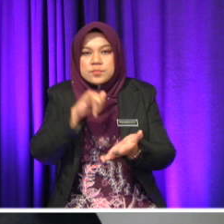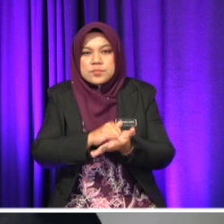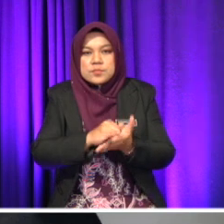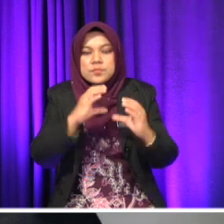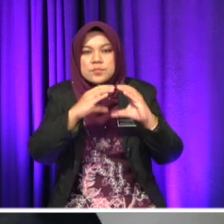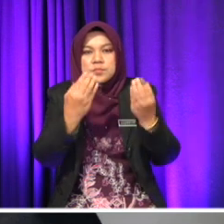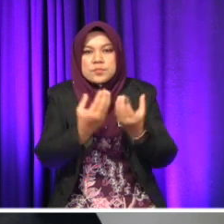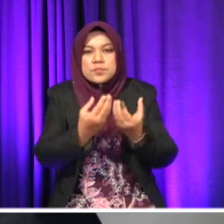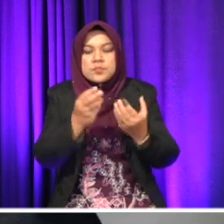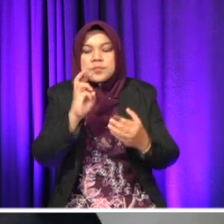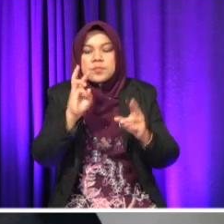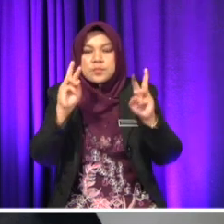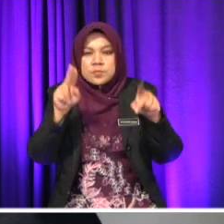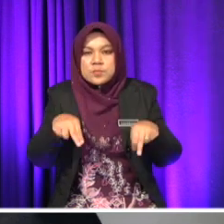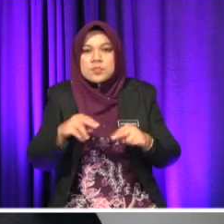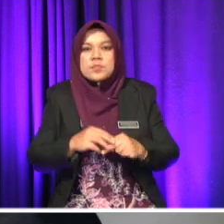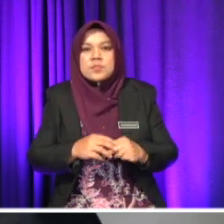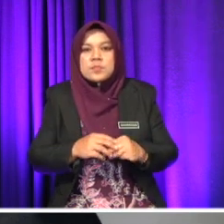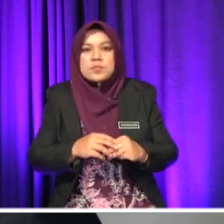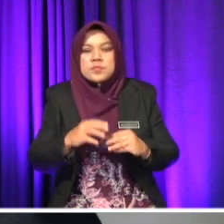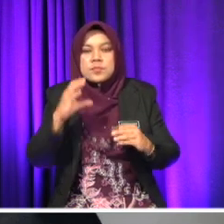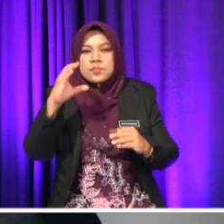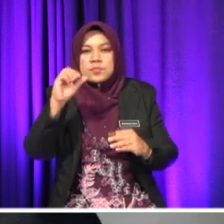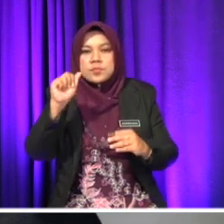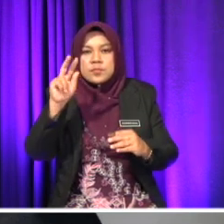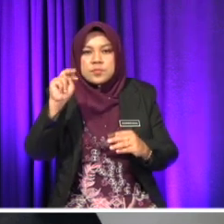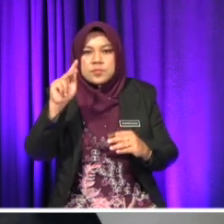kumpulan Wibowo dan kedua kumpulan